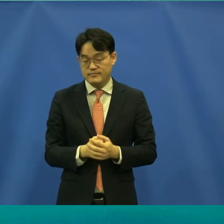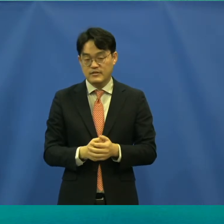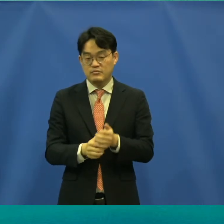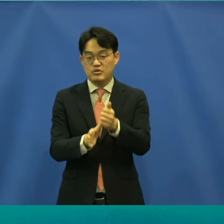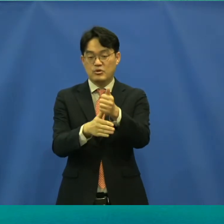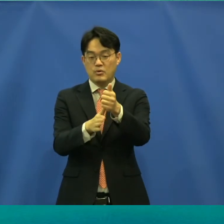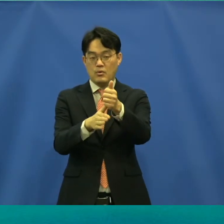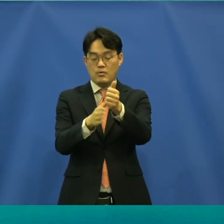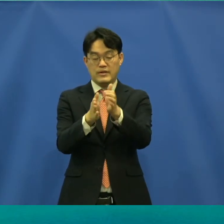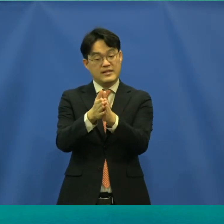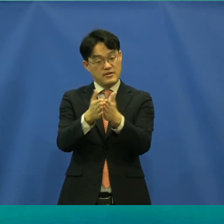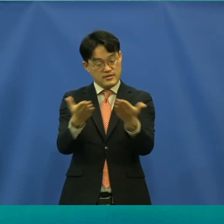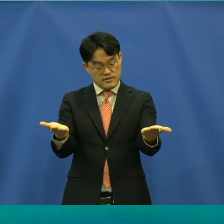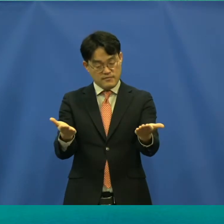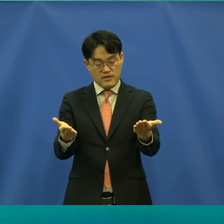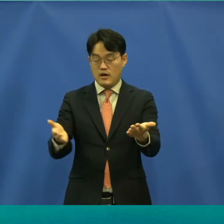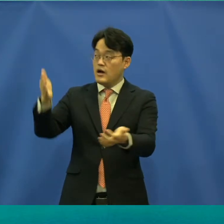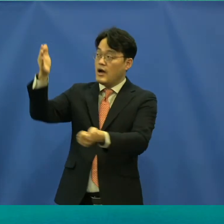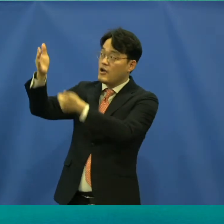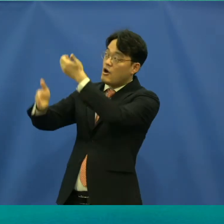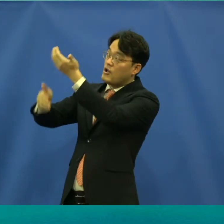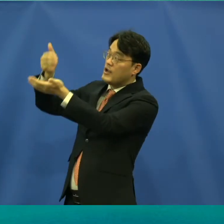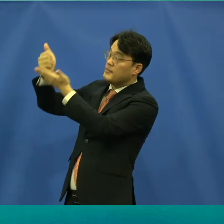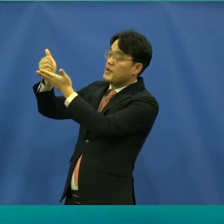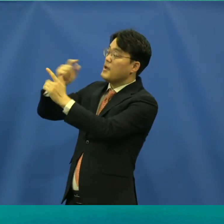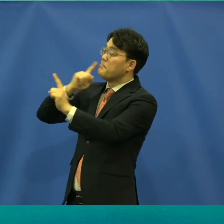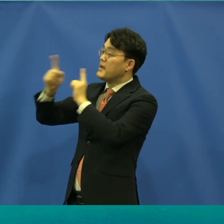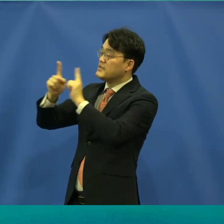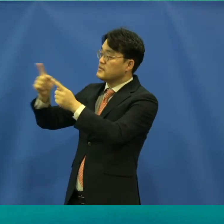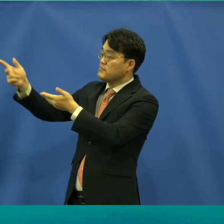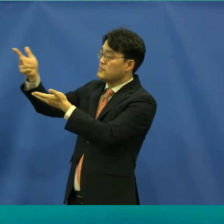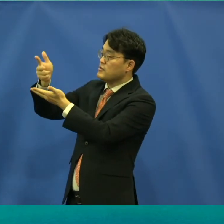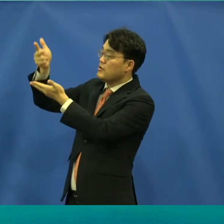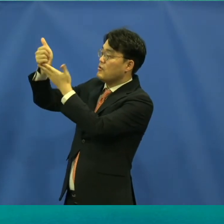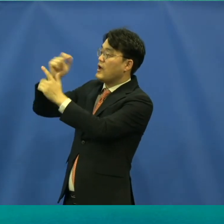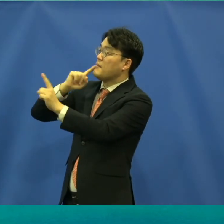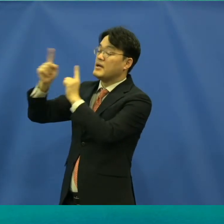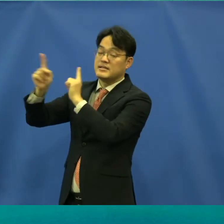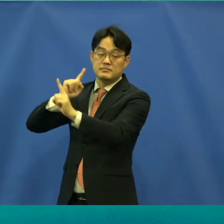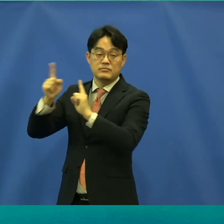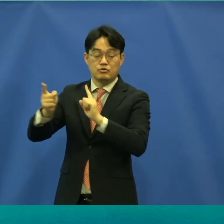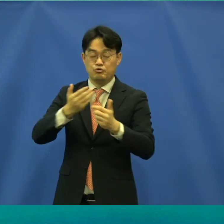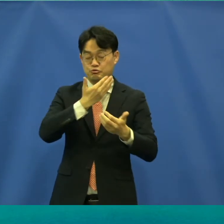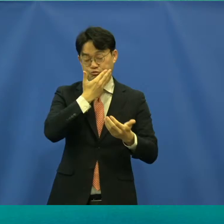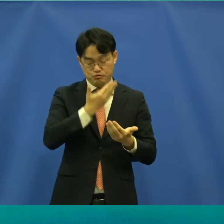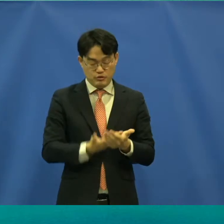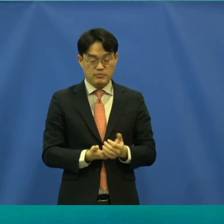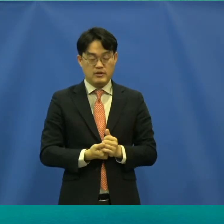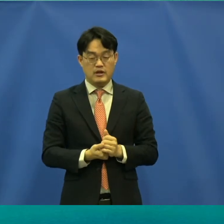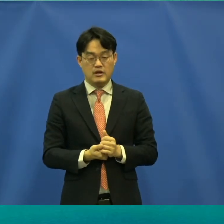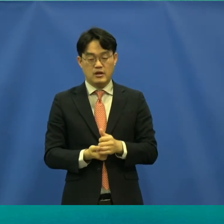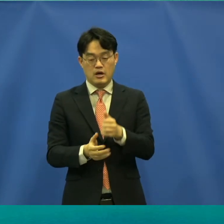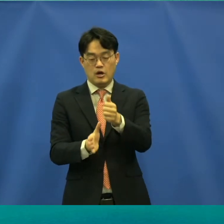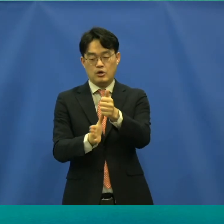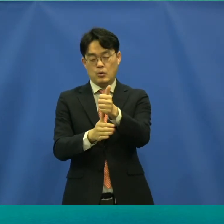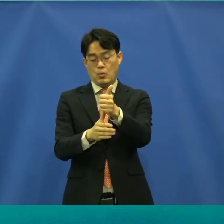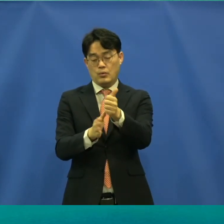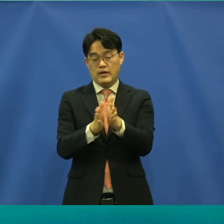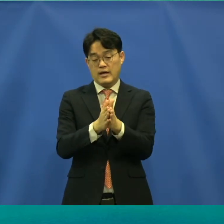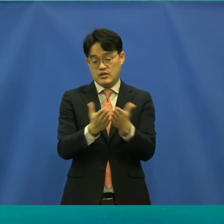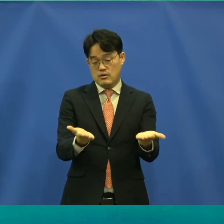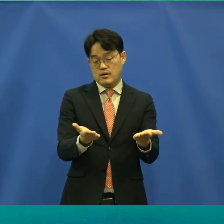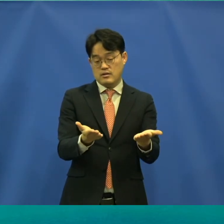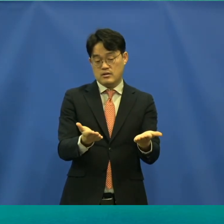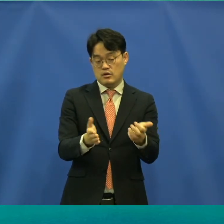요나서에서 여호와의 말씀, 이건 매우 중요합니다. 요나서에서 7번 나옵니다. 여호와의 말씀, 여호와의 말씀,